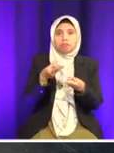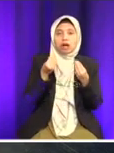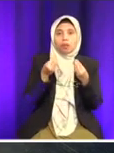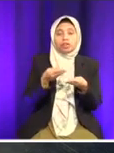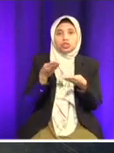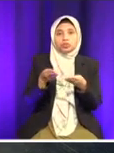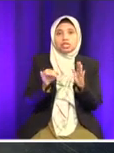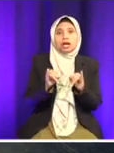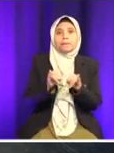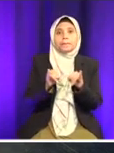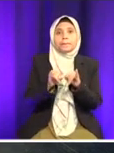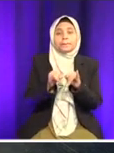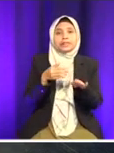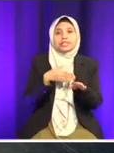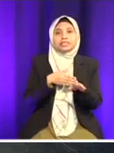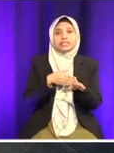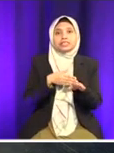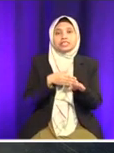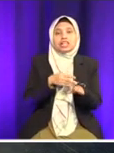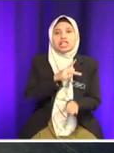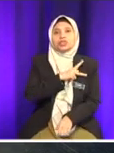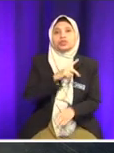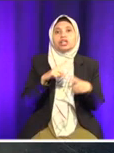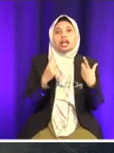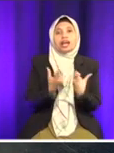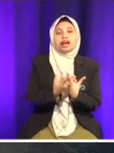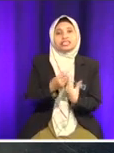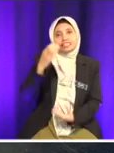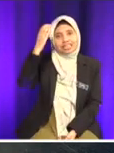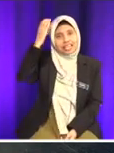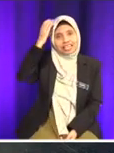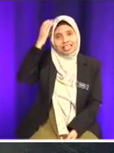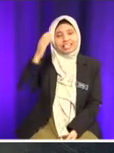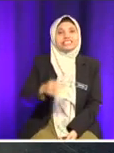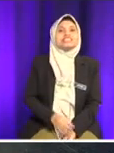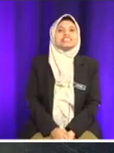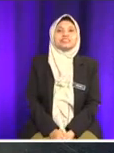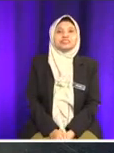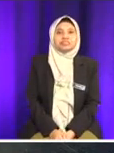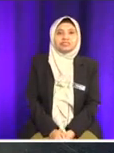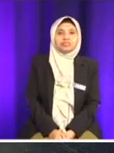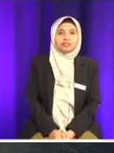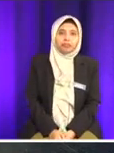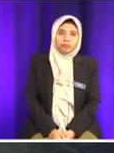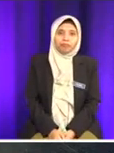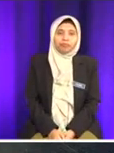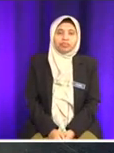untuk ketuk kelas kita hari ini Kris MJ Kris MJ